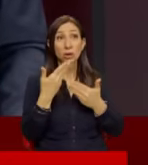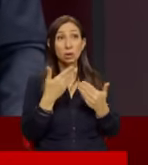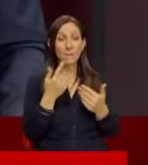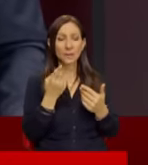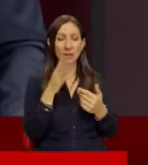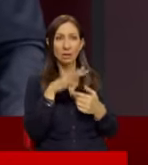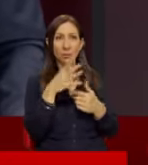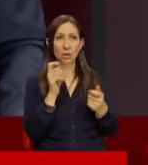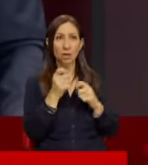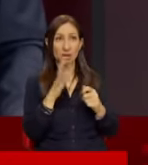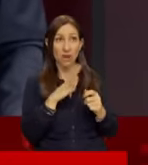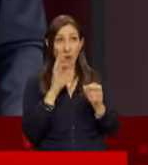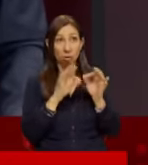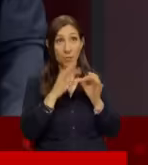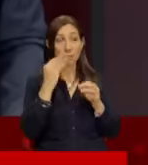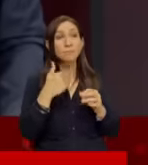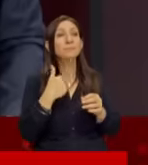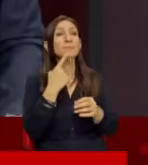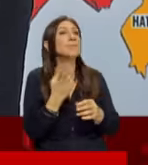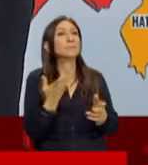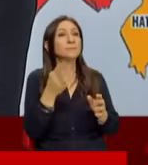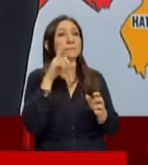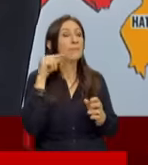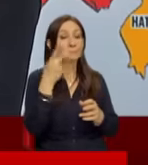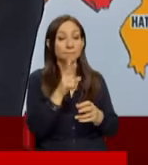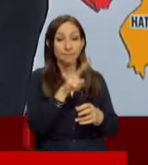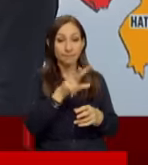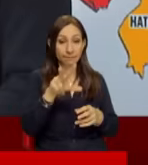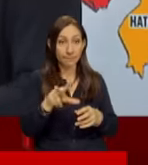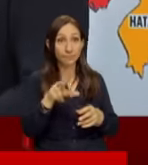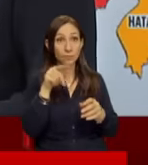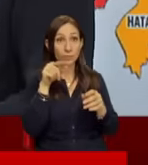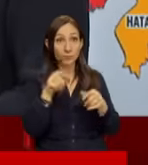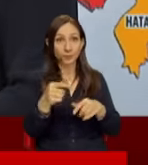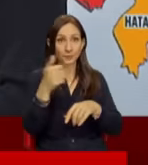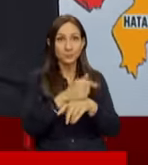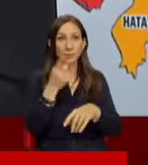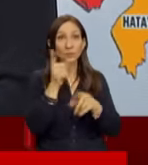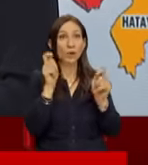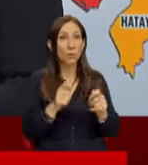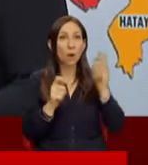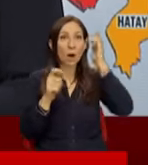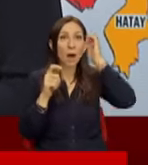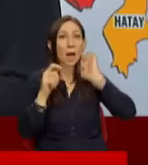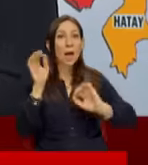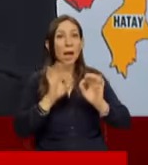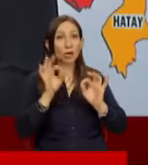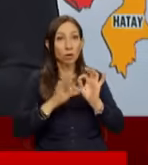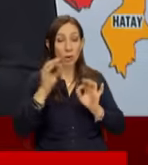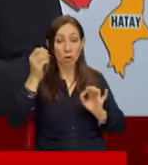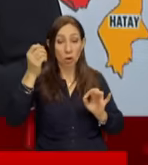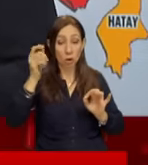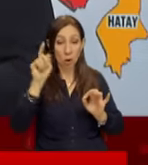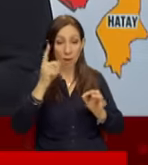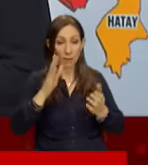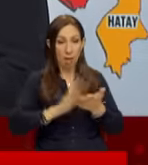bir tablo değişikliği var ekonomik anlamda. Ya benim iddiam şu. Mayıs 2023'te bu iktidar şunu yapabiliyor. Ekonomi yönetiminin bütün